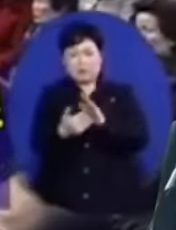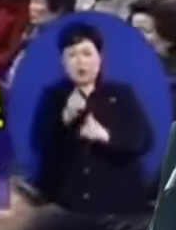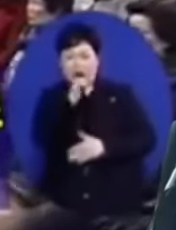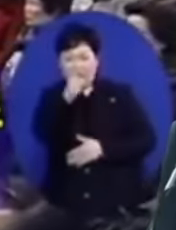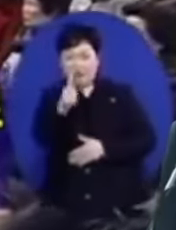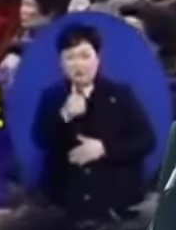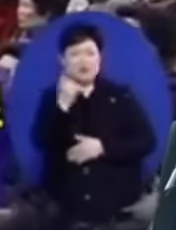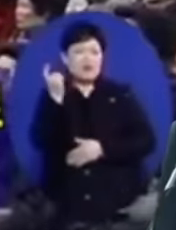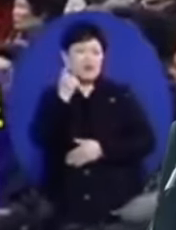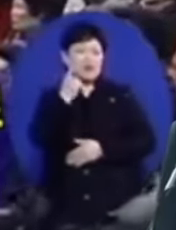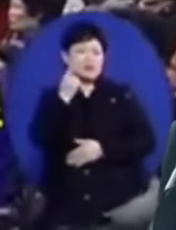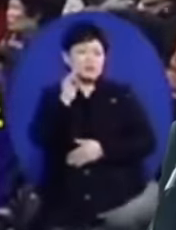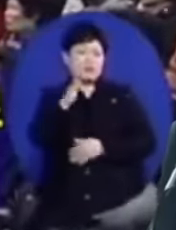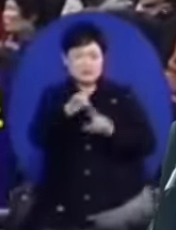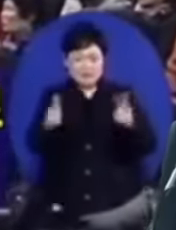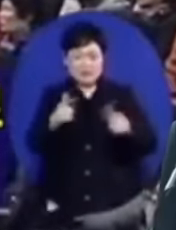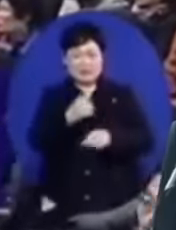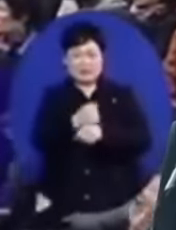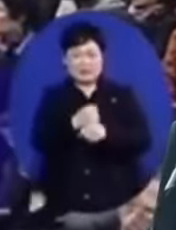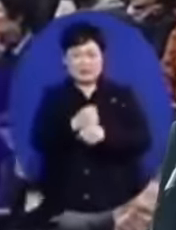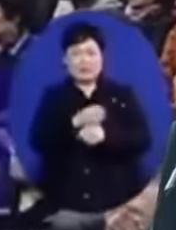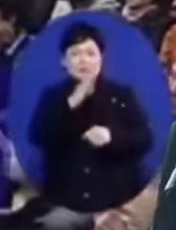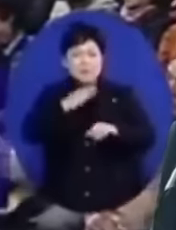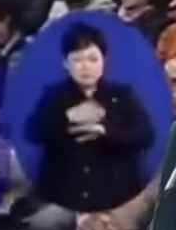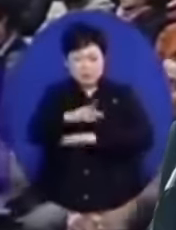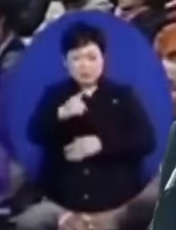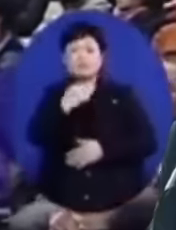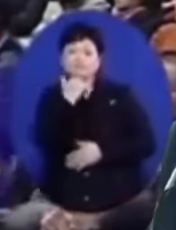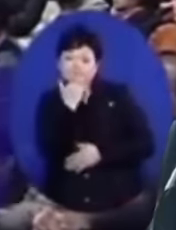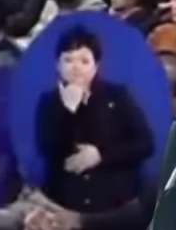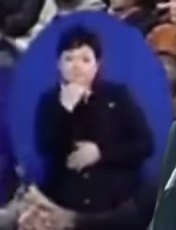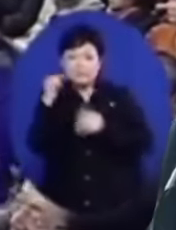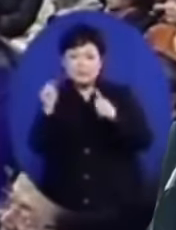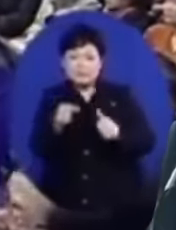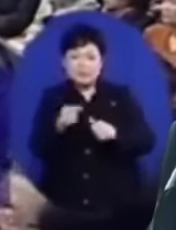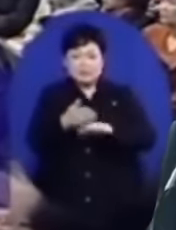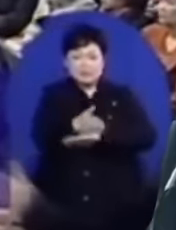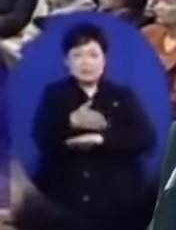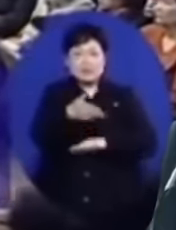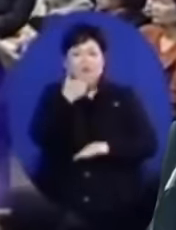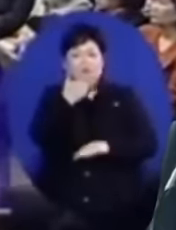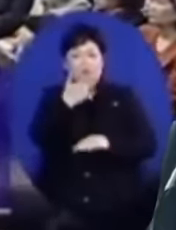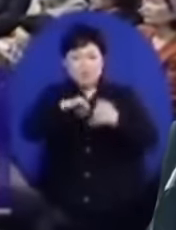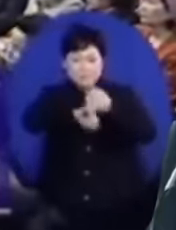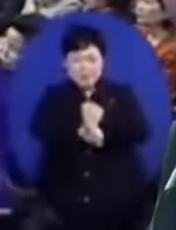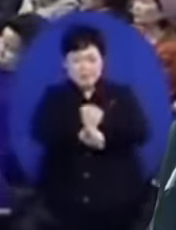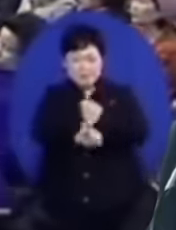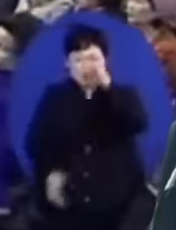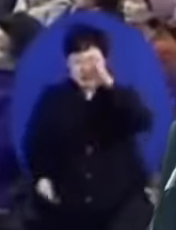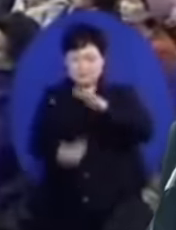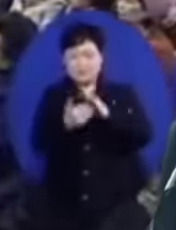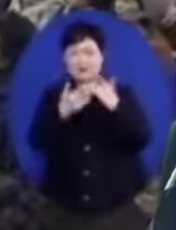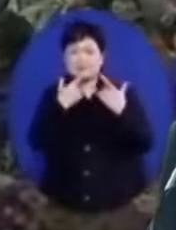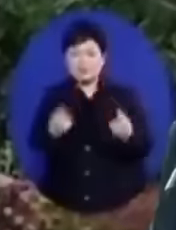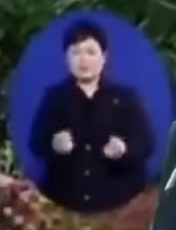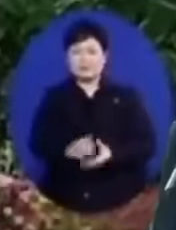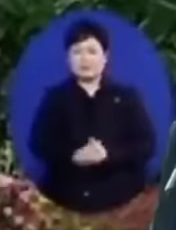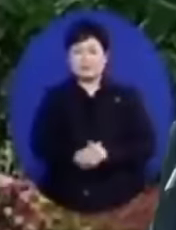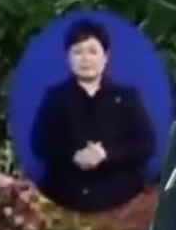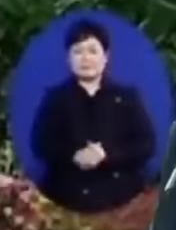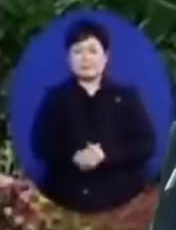결코 거짓되지 아니하리라. 비록 더딜지라도 기다리라. 지시되지 않고 반드시 응하리라.